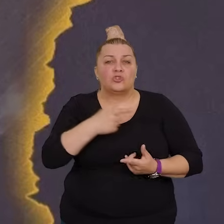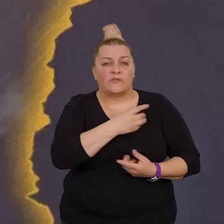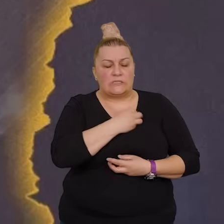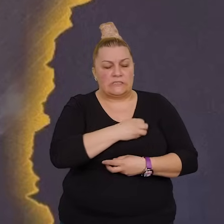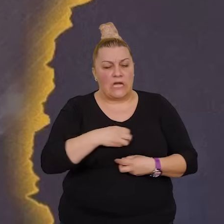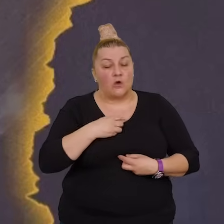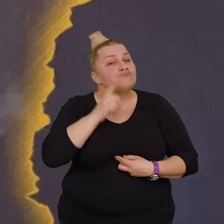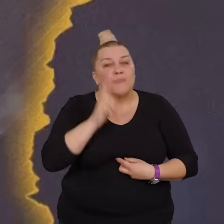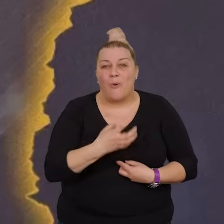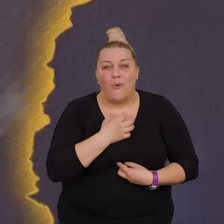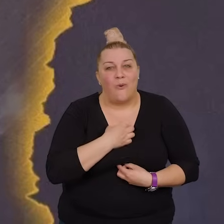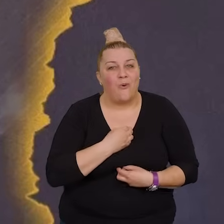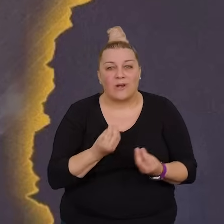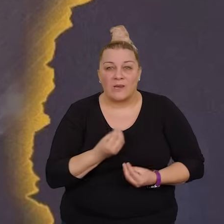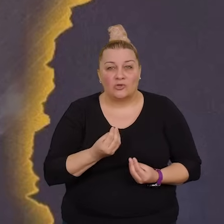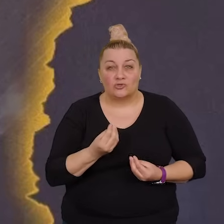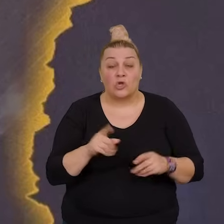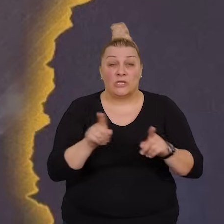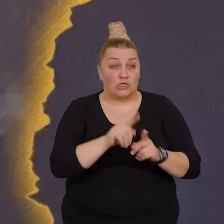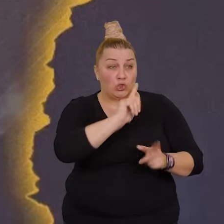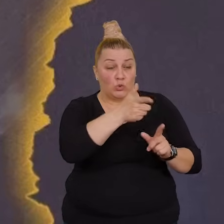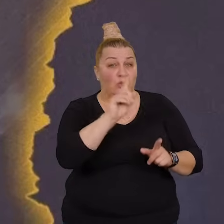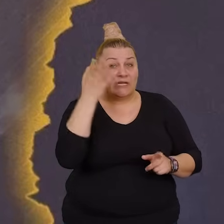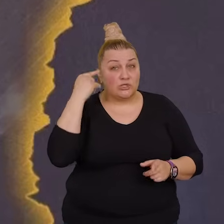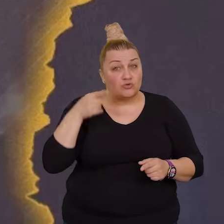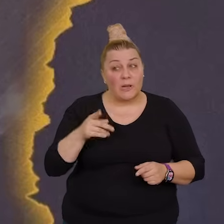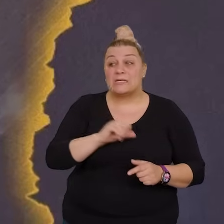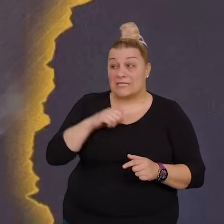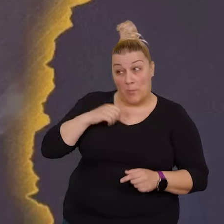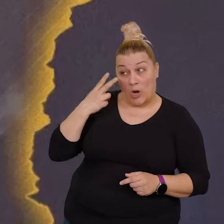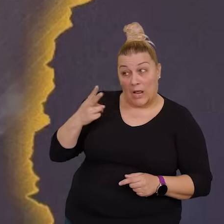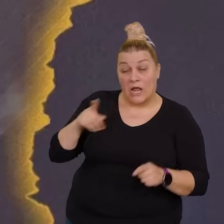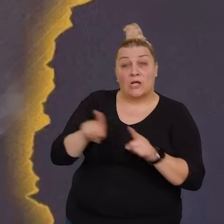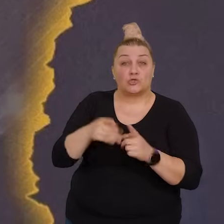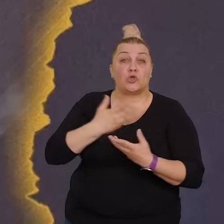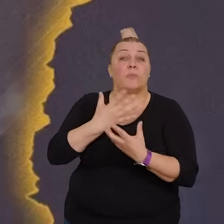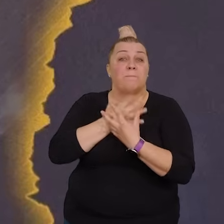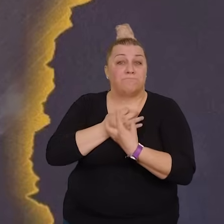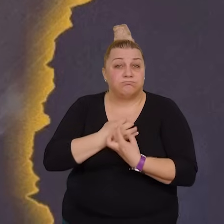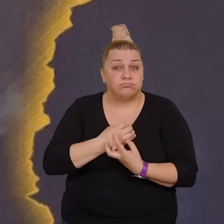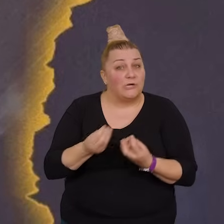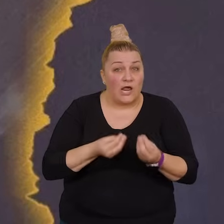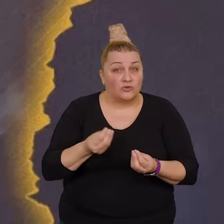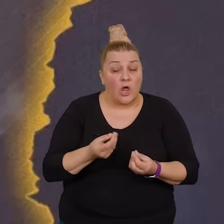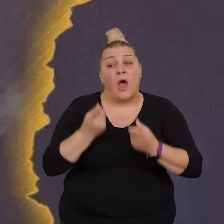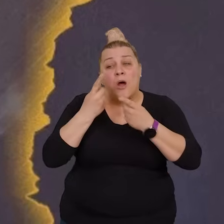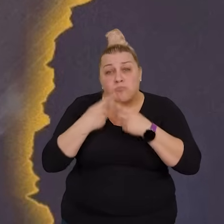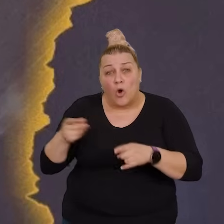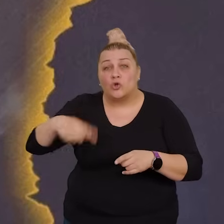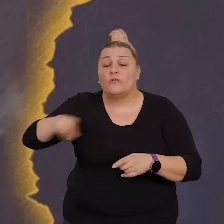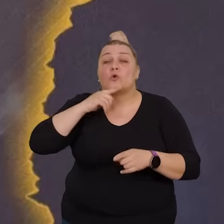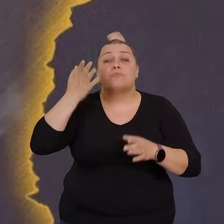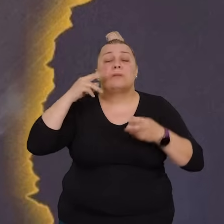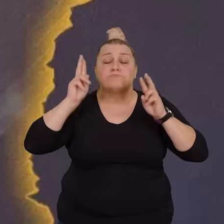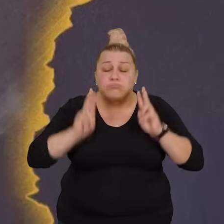imati PTSP. I oni koji nisu prošli, a gledali su to, imaju PTSP. A pogotovo oni koji su prošli te apsolutne strahote. Ja imam